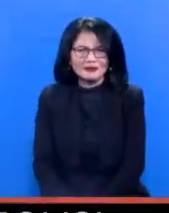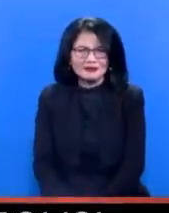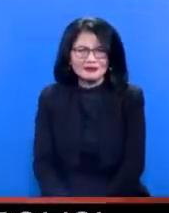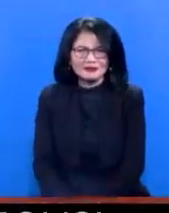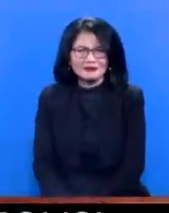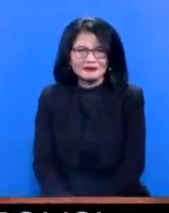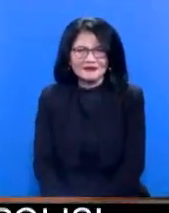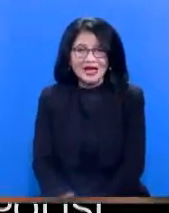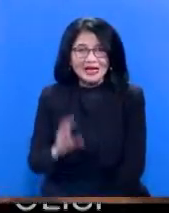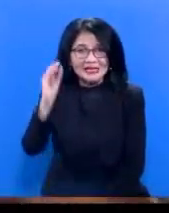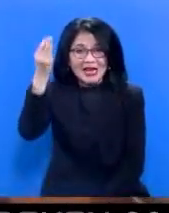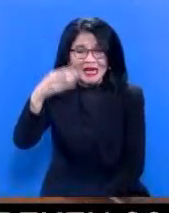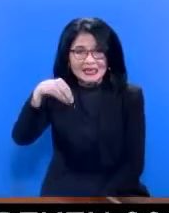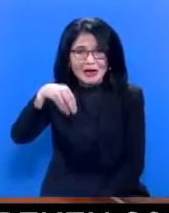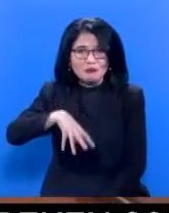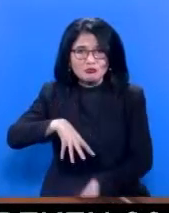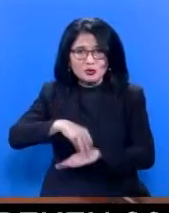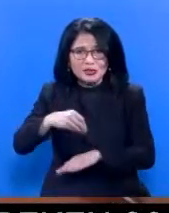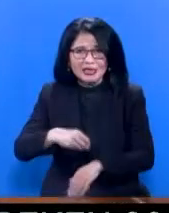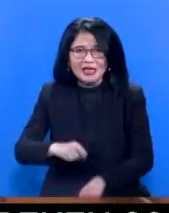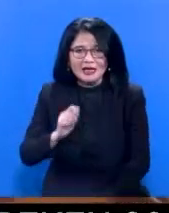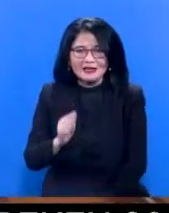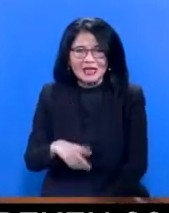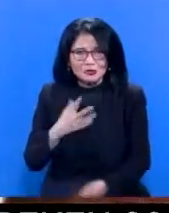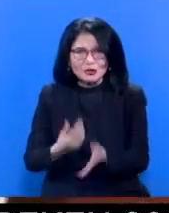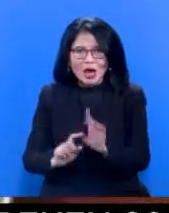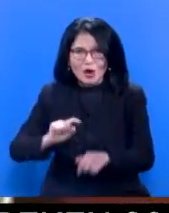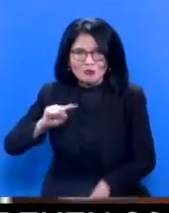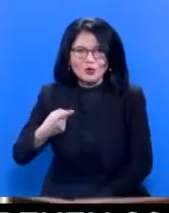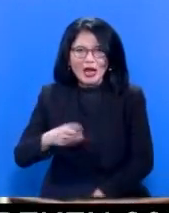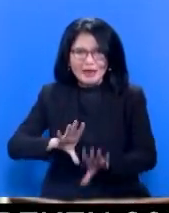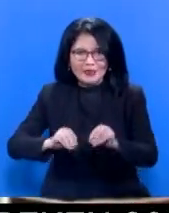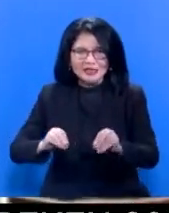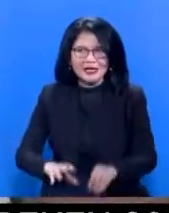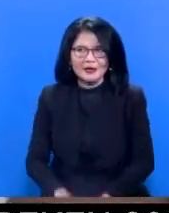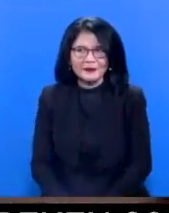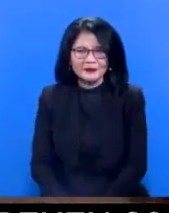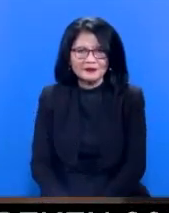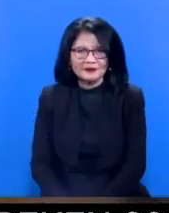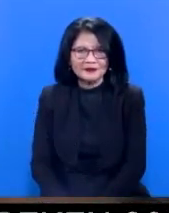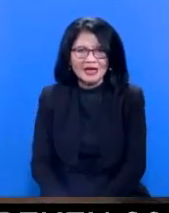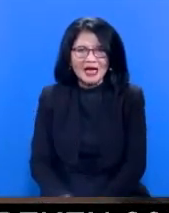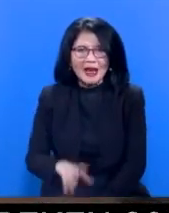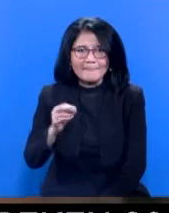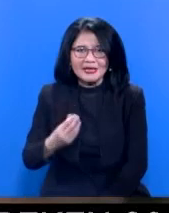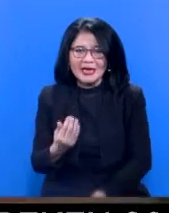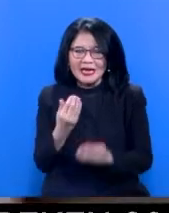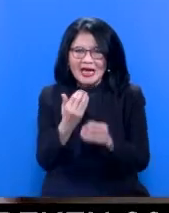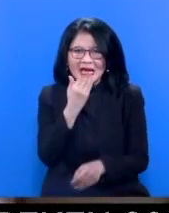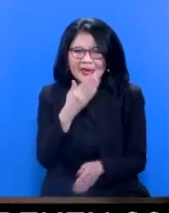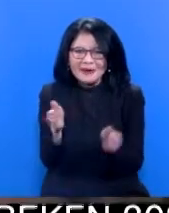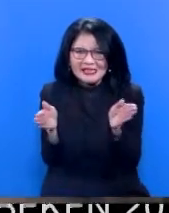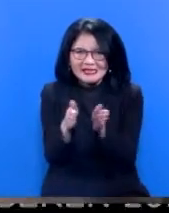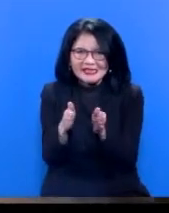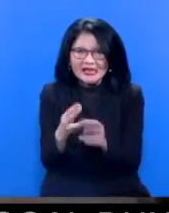Di kawasan Johar Baru, Jakarta Pusat, para produsen sudah kembali beroperasi. Produsen memilih memperkecil ukuran dan menaikkan